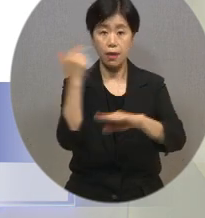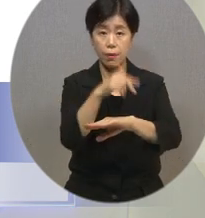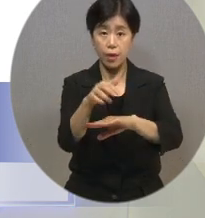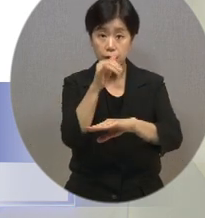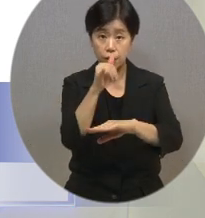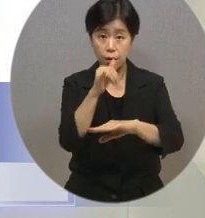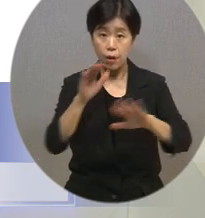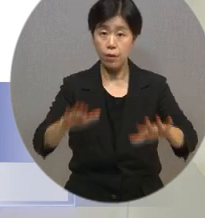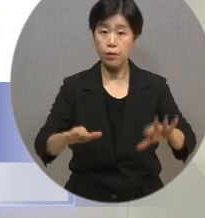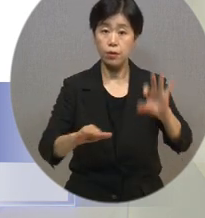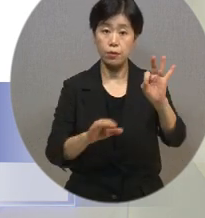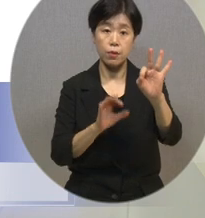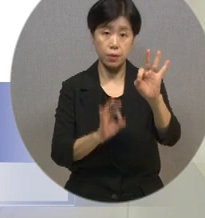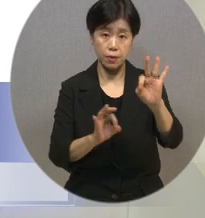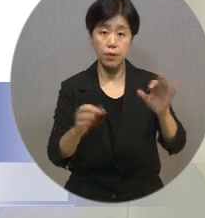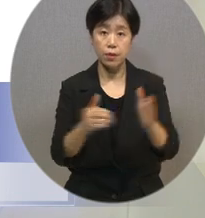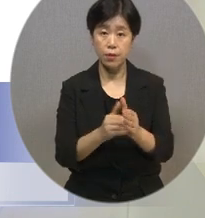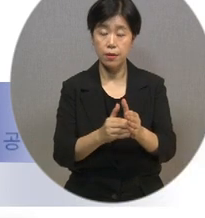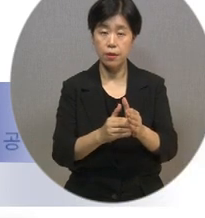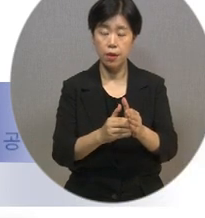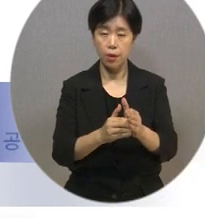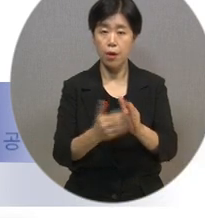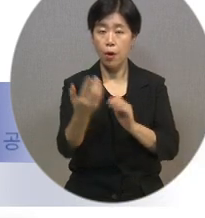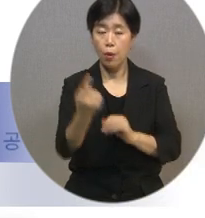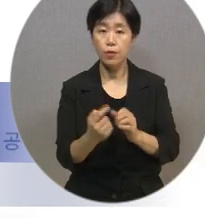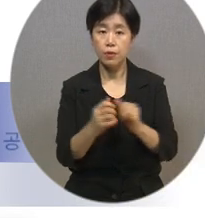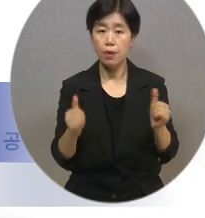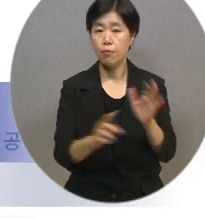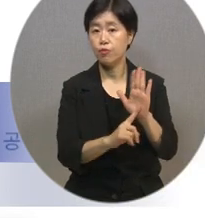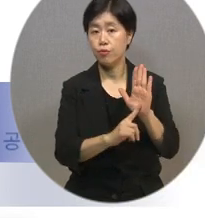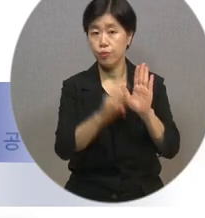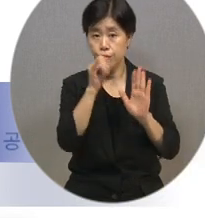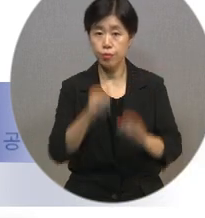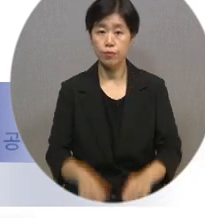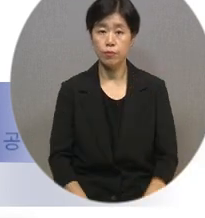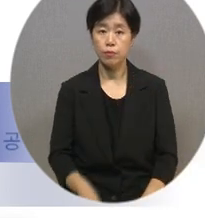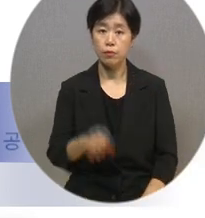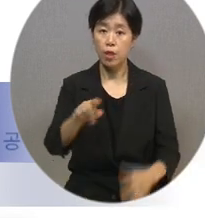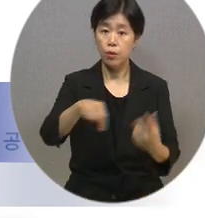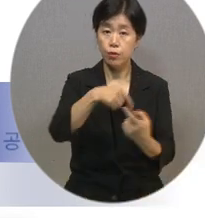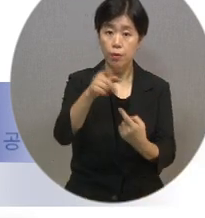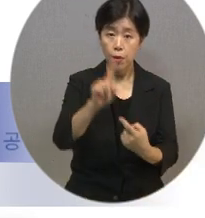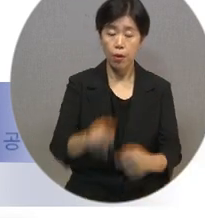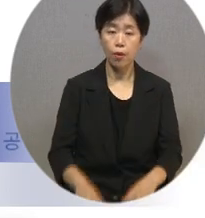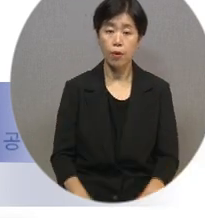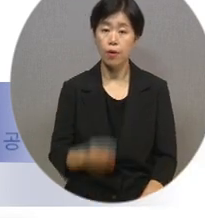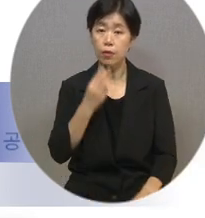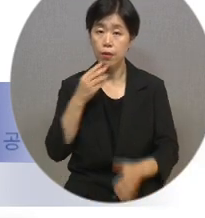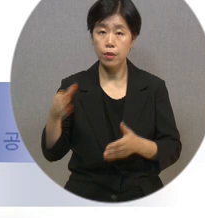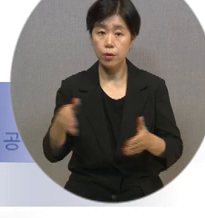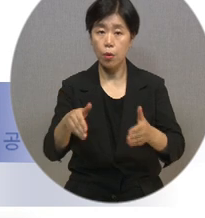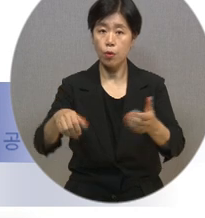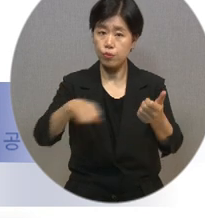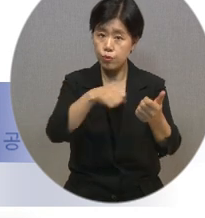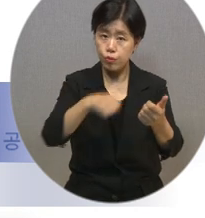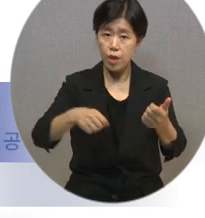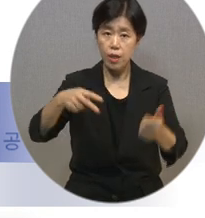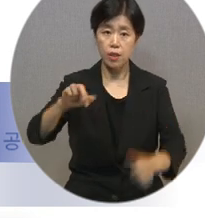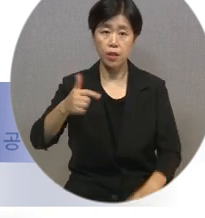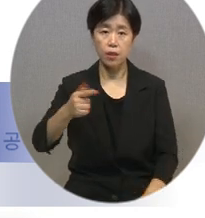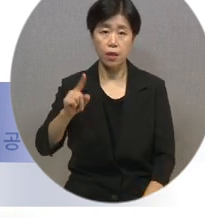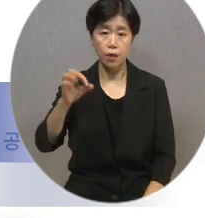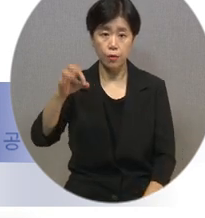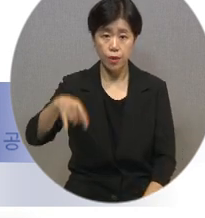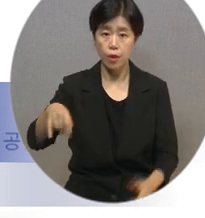단원 지원 신청을 받습니다 장애인 오케스트라 운영은 경기 필하모닉 오케스트라와 경기 시나이